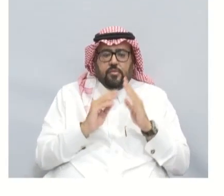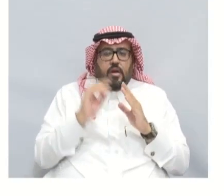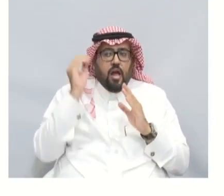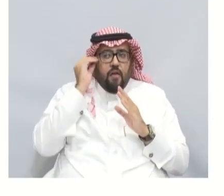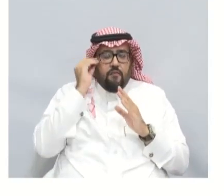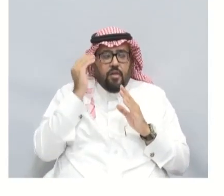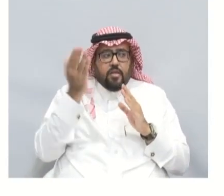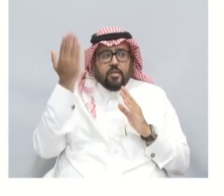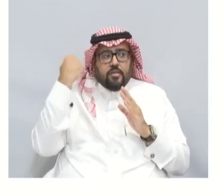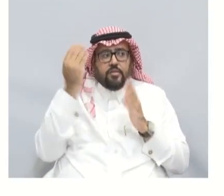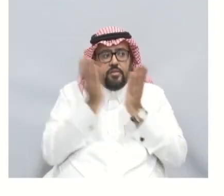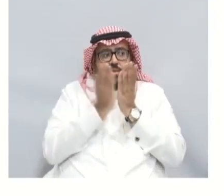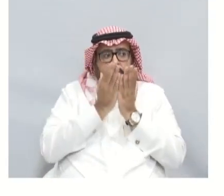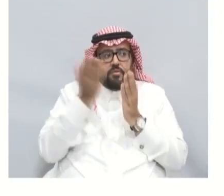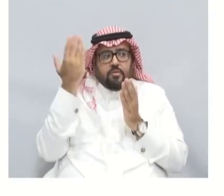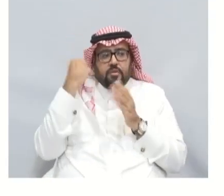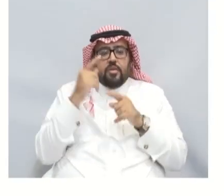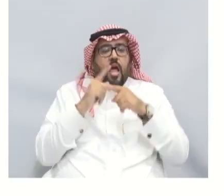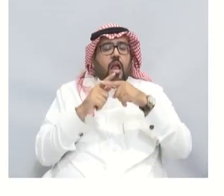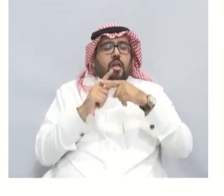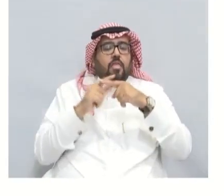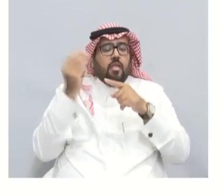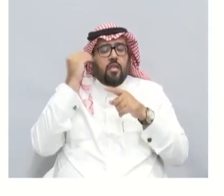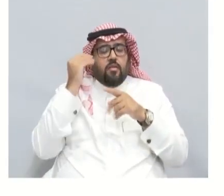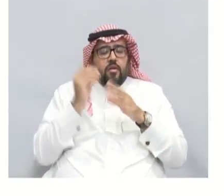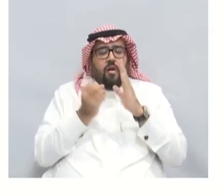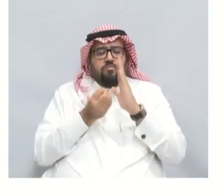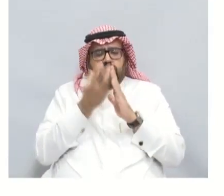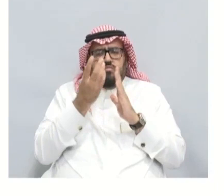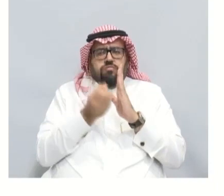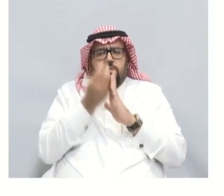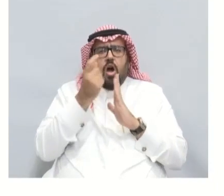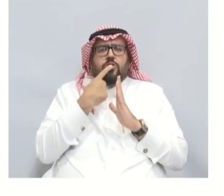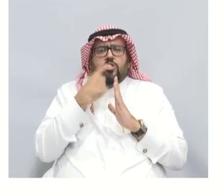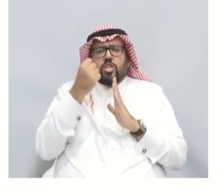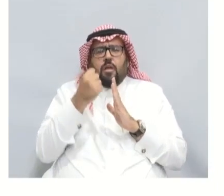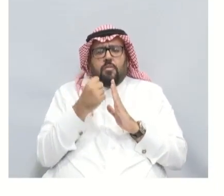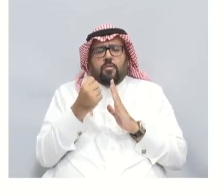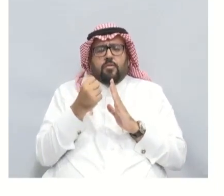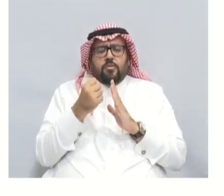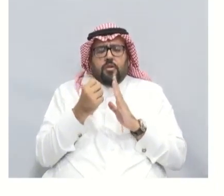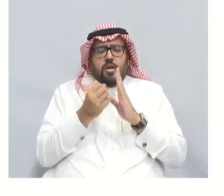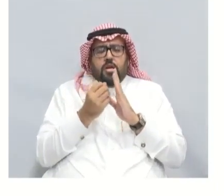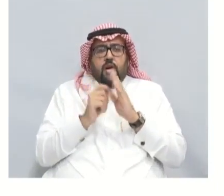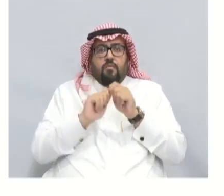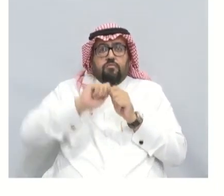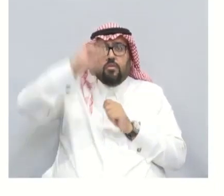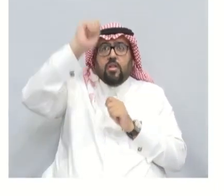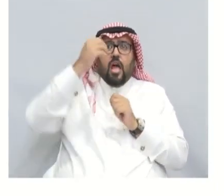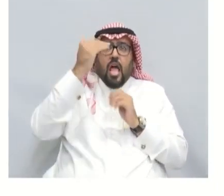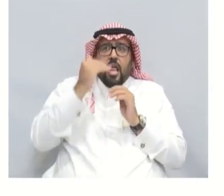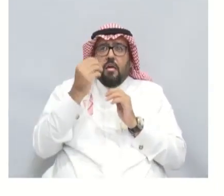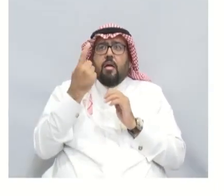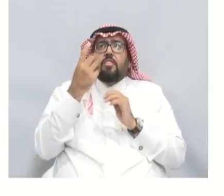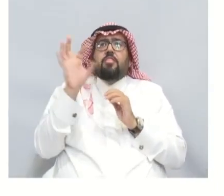هذا الشكل في ماذا؟ في الرياضيات. متكون من مقذوفات صلبة ارتفاعها أقل من 300 متر.